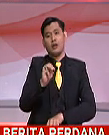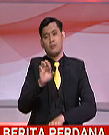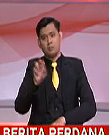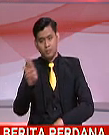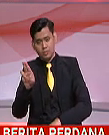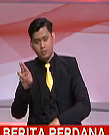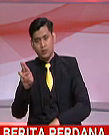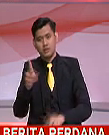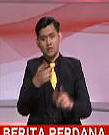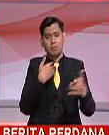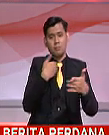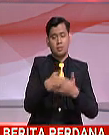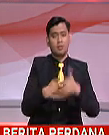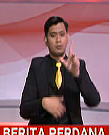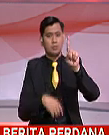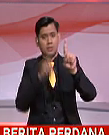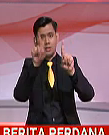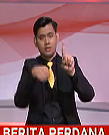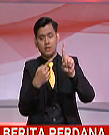31 Disember 2025.